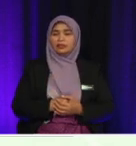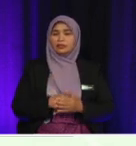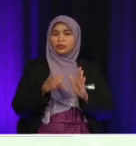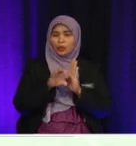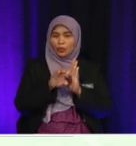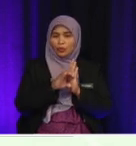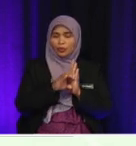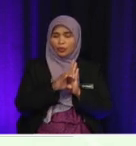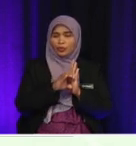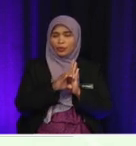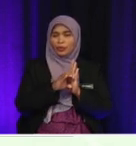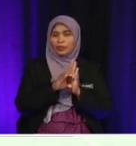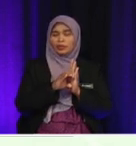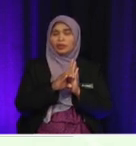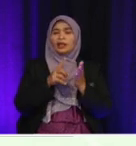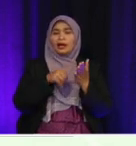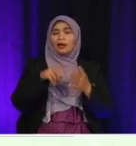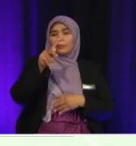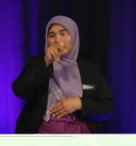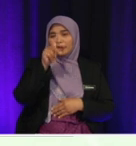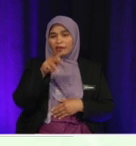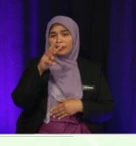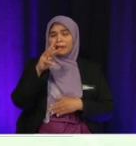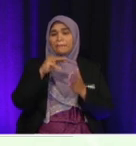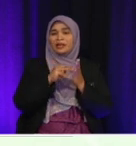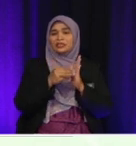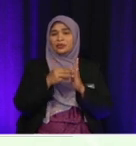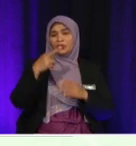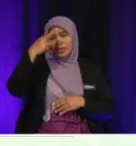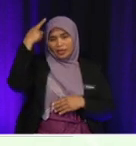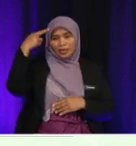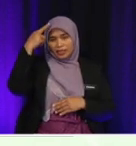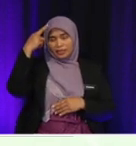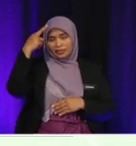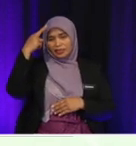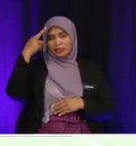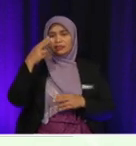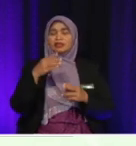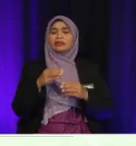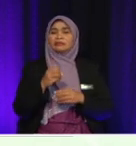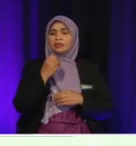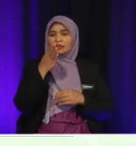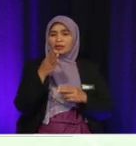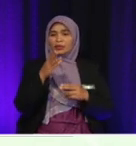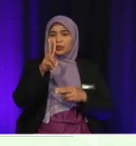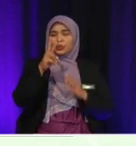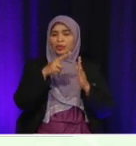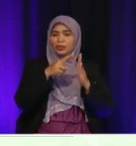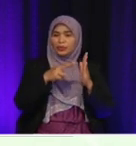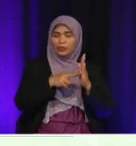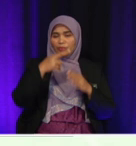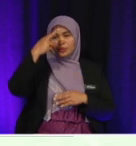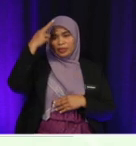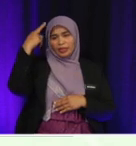contohnya ya contoh Apakah maksud Haji Nyatakan dua rukun haji apa maksud